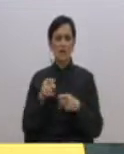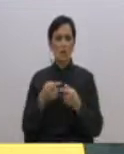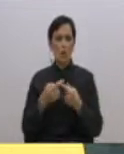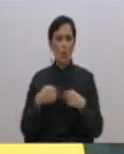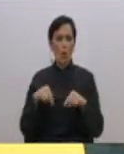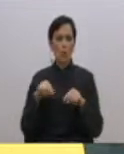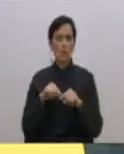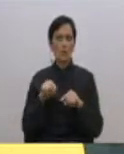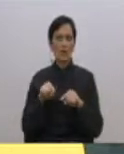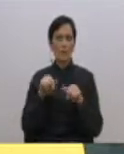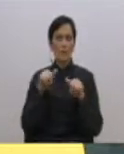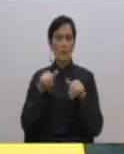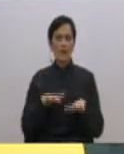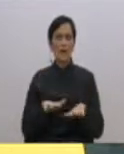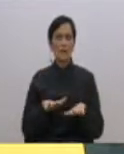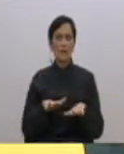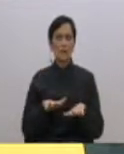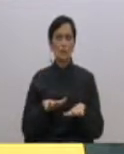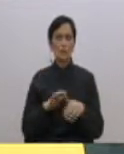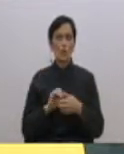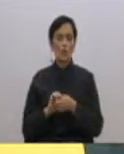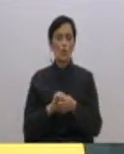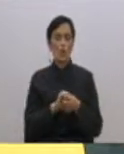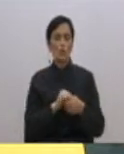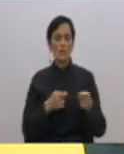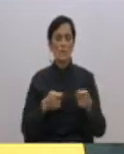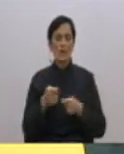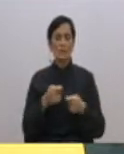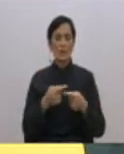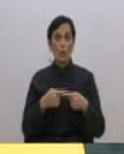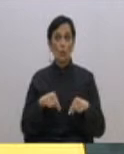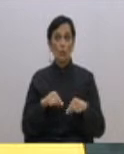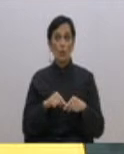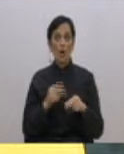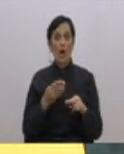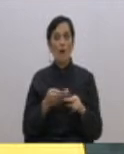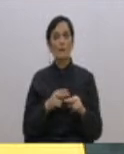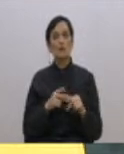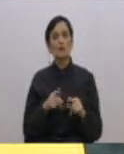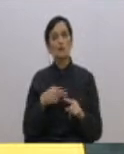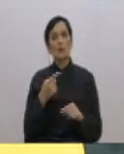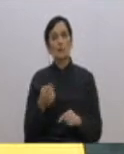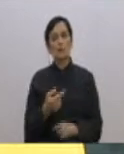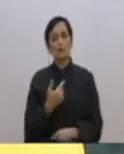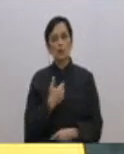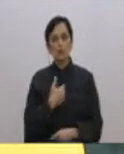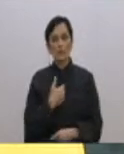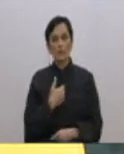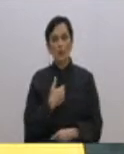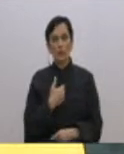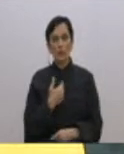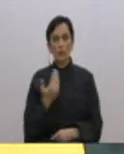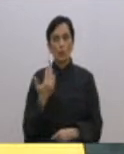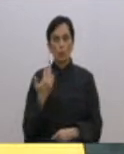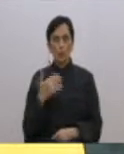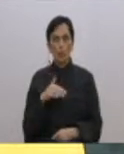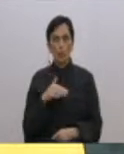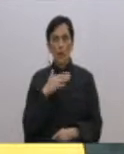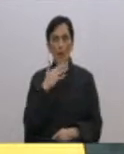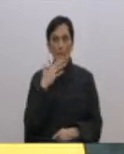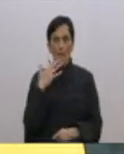ორგანიზაცია გადაწყვიტავდა რომ ყოფილიყო კოლექტიური მართვის ორგანიზაცია. Ამის შემდგომ ჩვენ მოგვივიდა უკვე